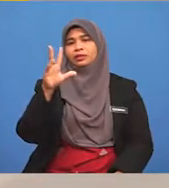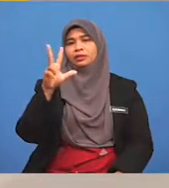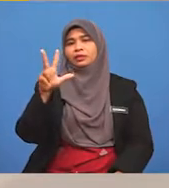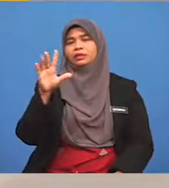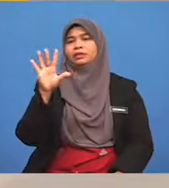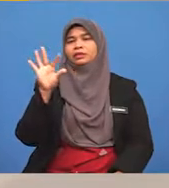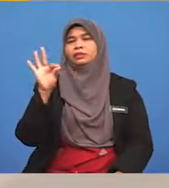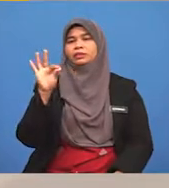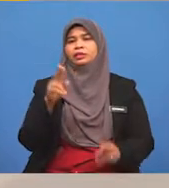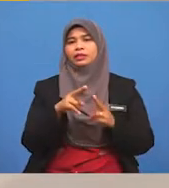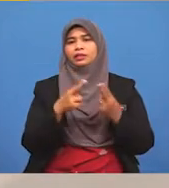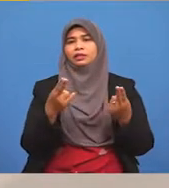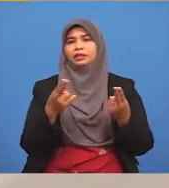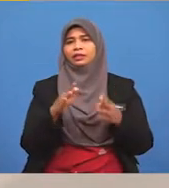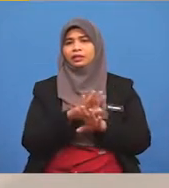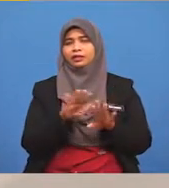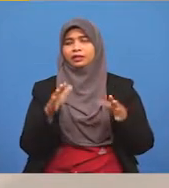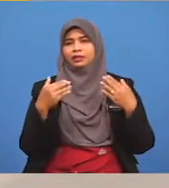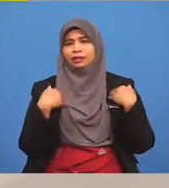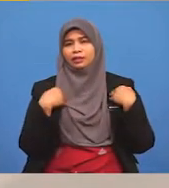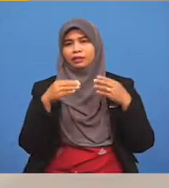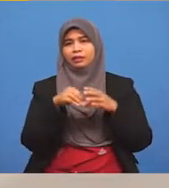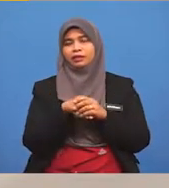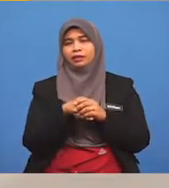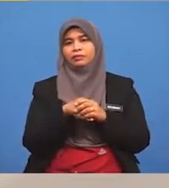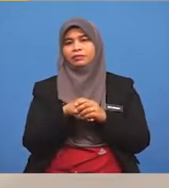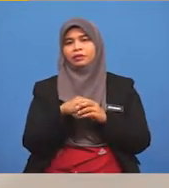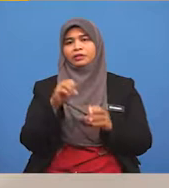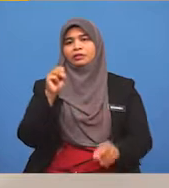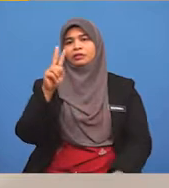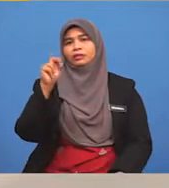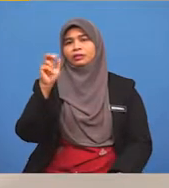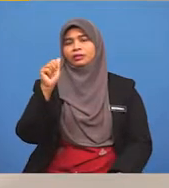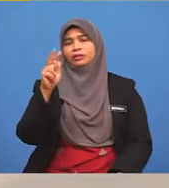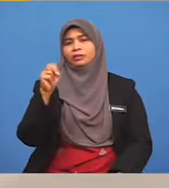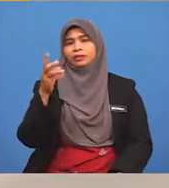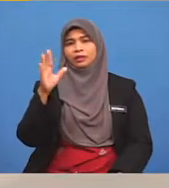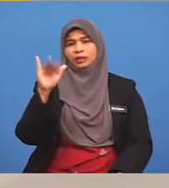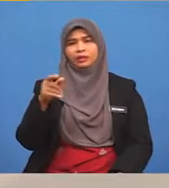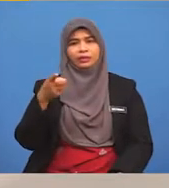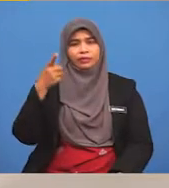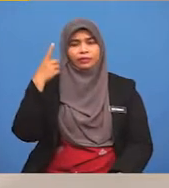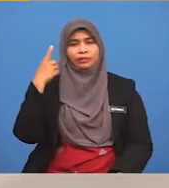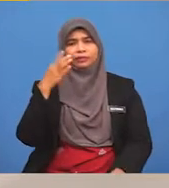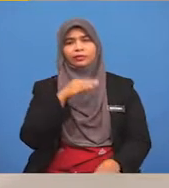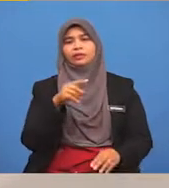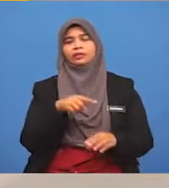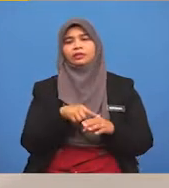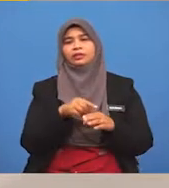1,339 buah hadis tidak terdapat dalam Sunan terdahulu atau diriwayatkan